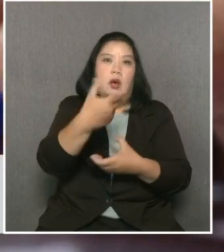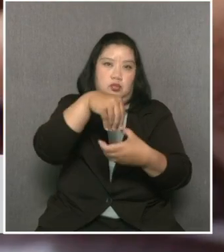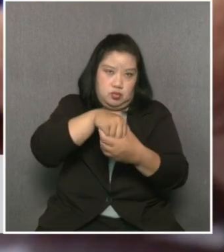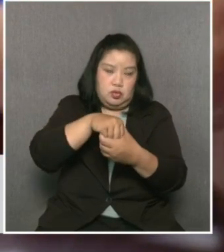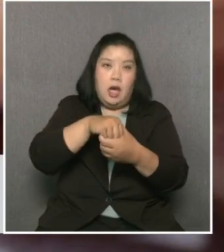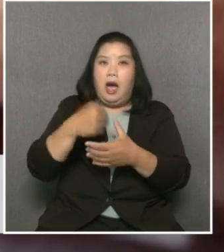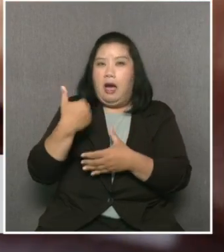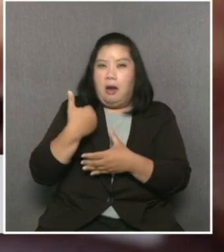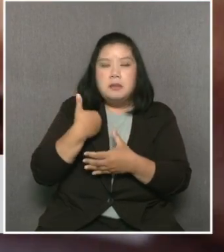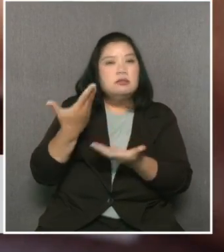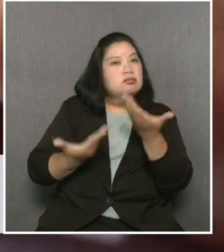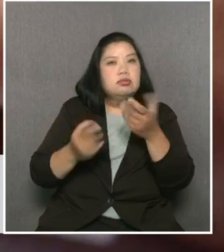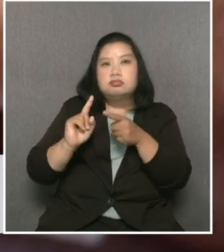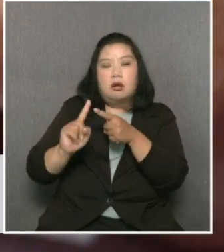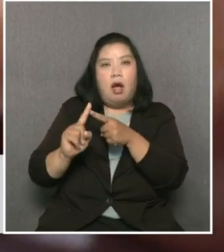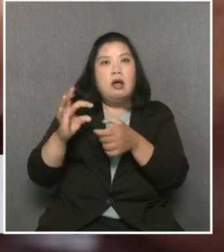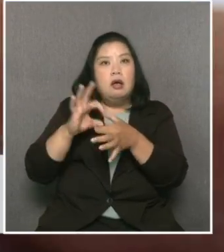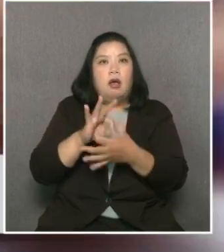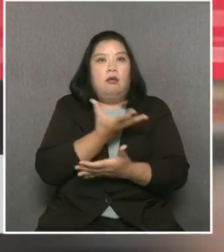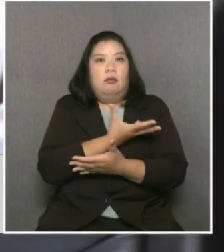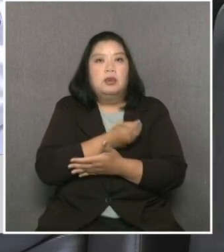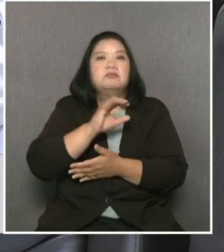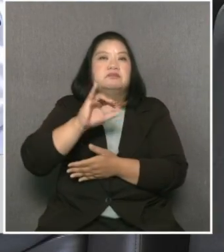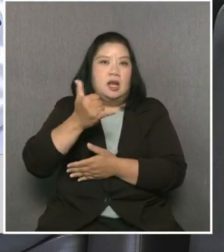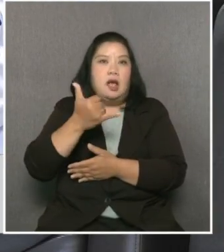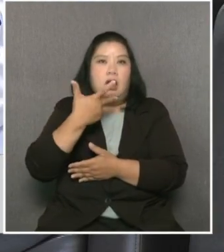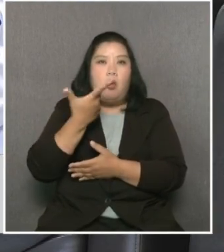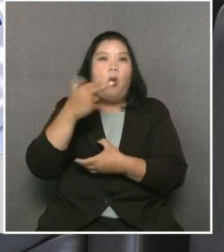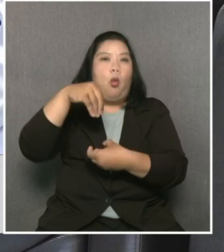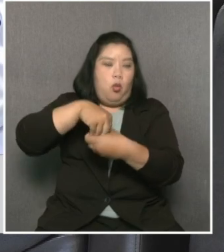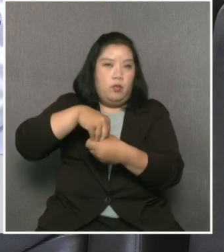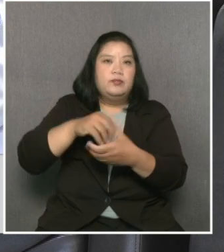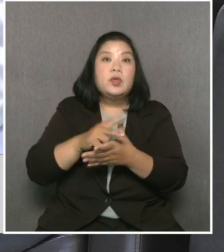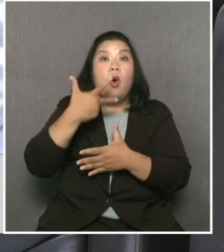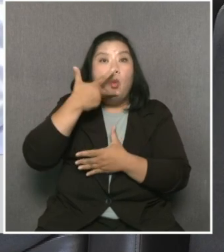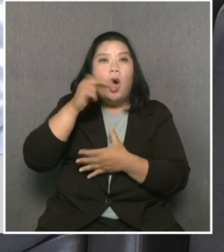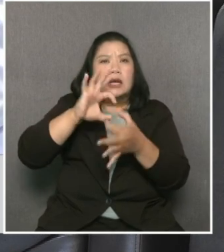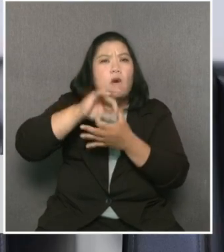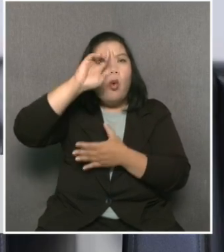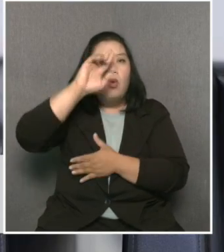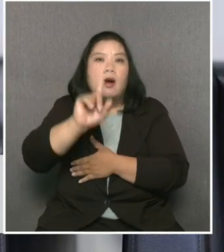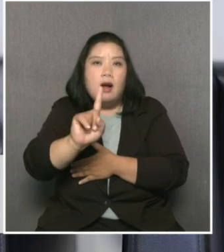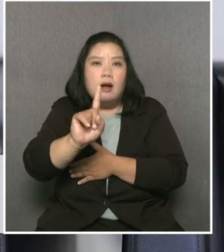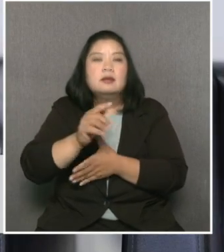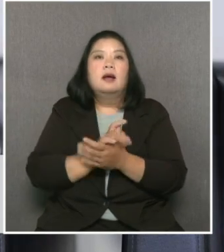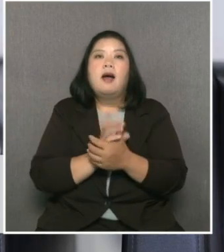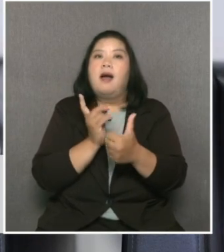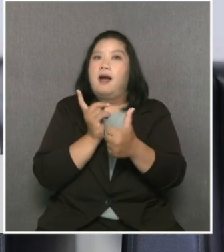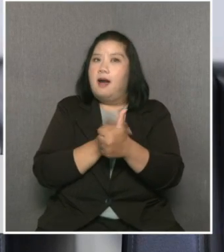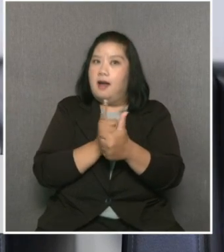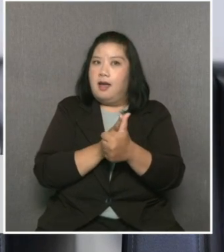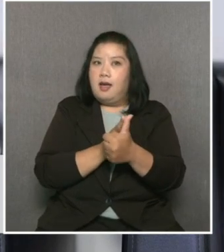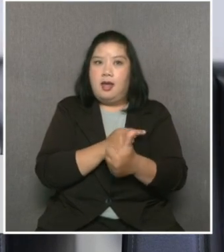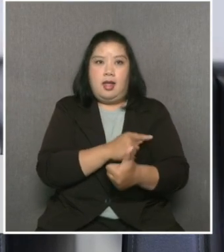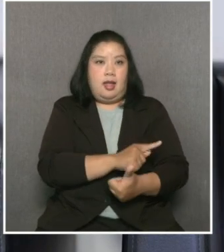รกซ้อนอื่นๆเป็นปัจจัยกระตุ้นค่ะ การกินรสหวานค่ะจริงแล้วนำไปสู่โรคอะไรได้บ้างนะคะ ก็จะส่งผลต่อตับอ่อนเ